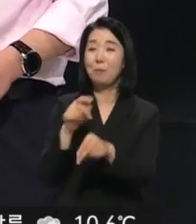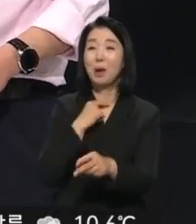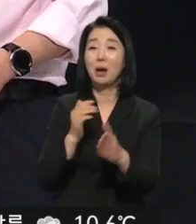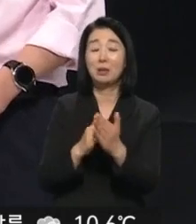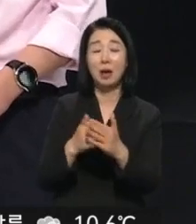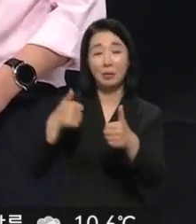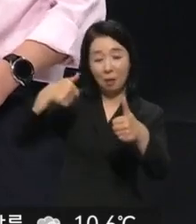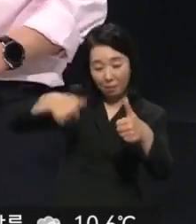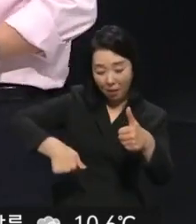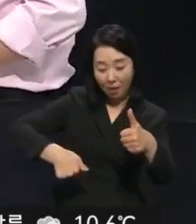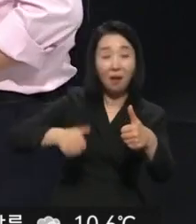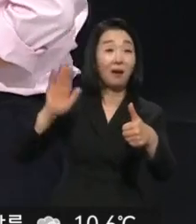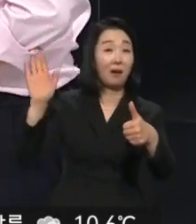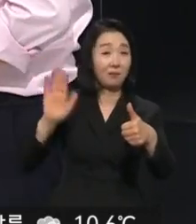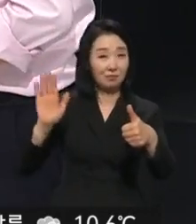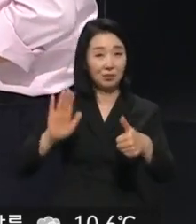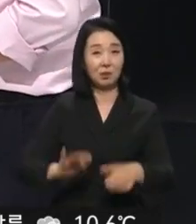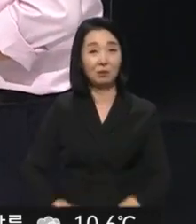인사를 하진 않았죠.